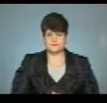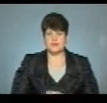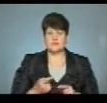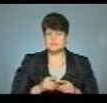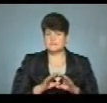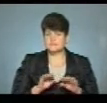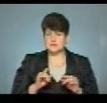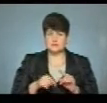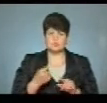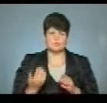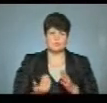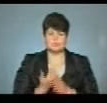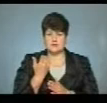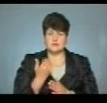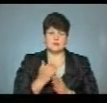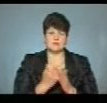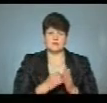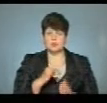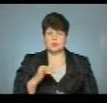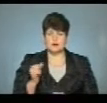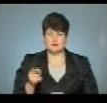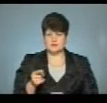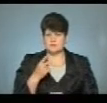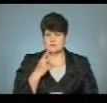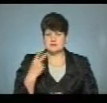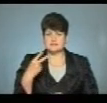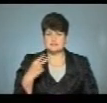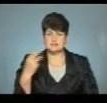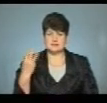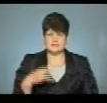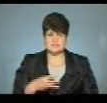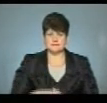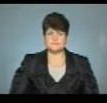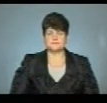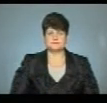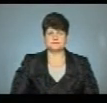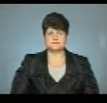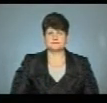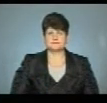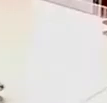все. Наступний випуск новин на телеканалі UA Тернопіль. Дивіться о 20:30. Залишайтеся із нами.